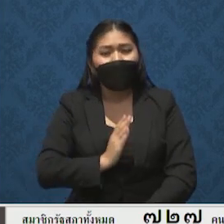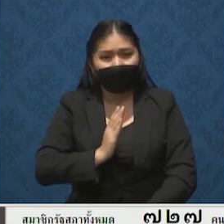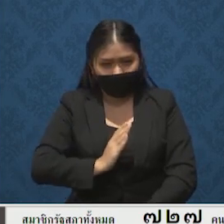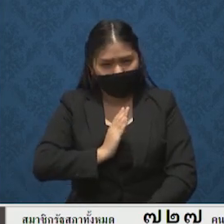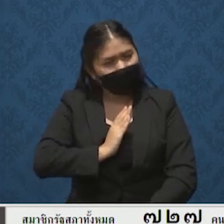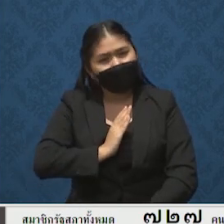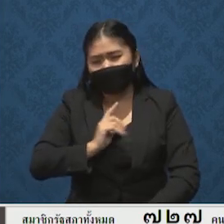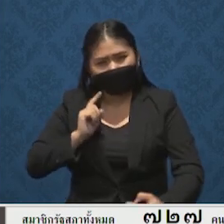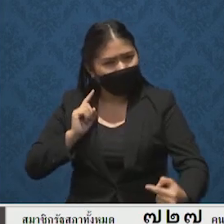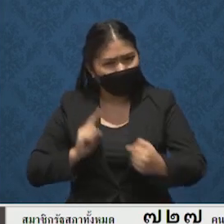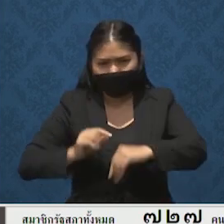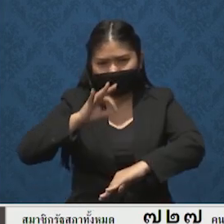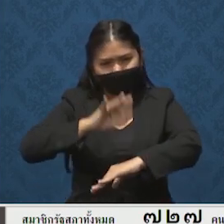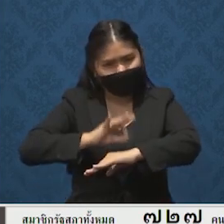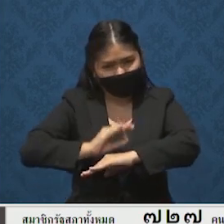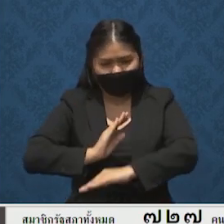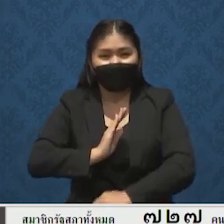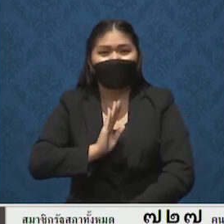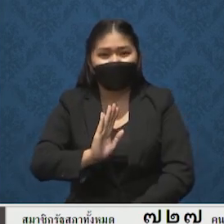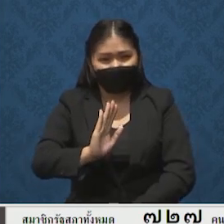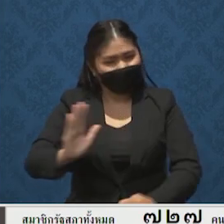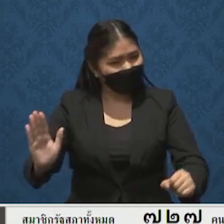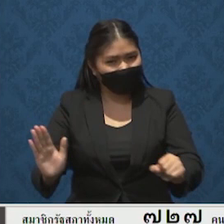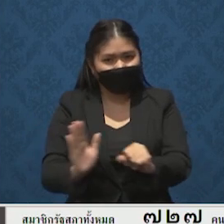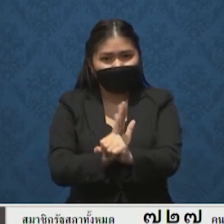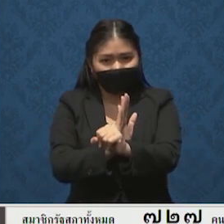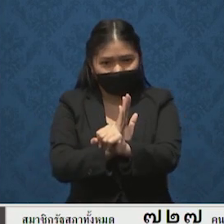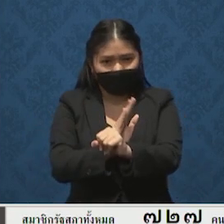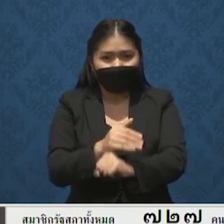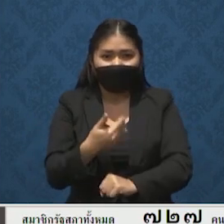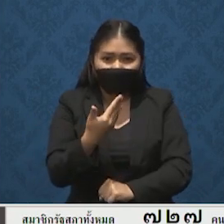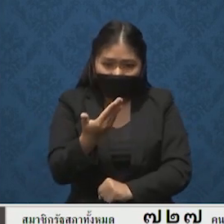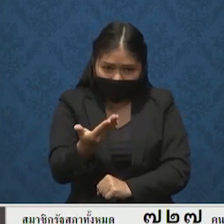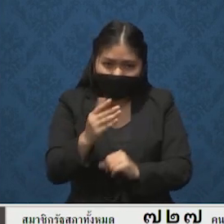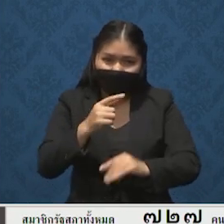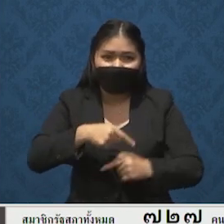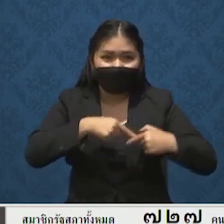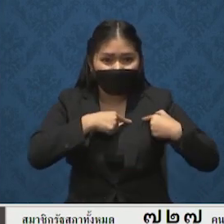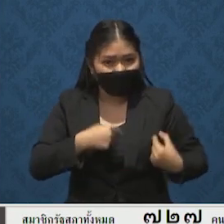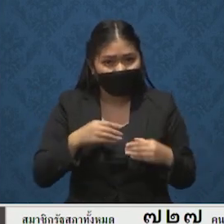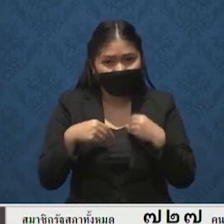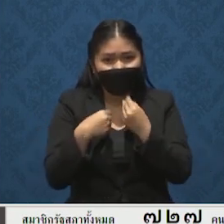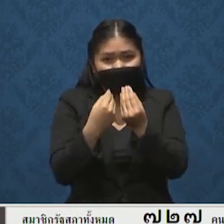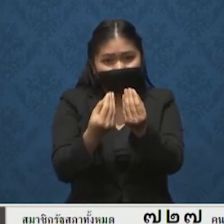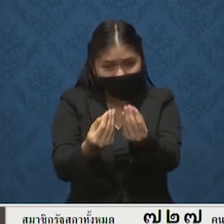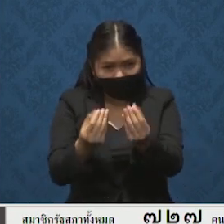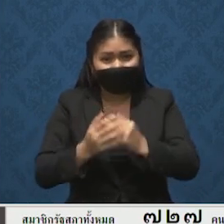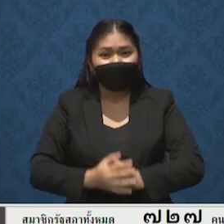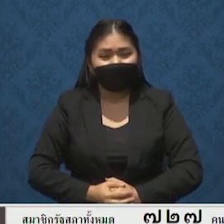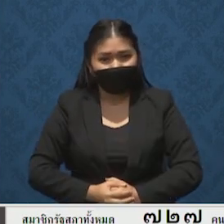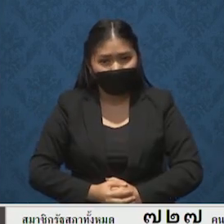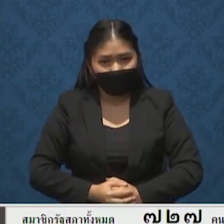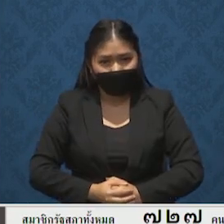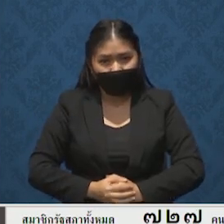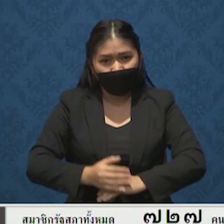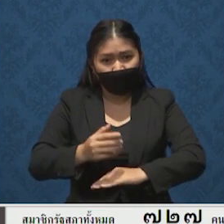มศักดิ์ศรีสมบูรณ์แบบแล้วก็ขอเป็นกำลังใจให้ท่านประธานตลอดไปจะอยู่หน้าบัลลัง